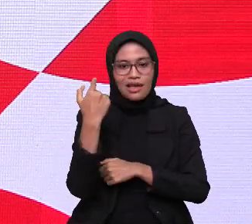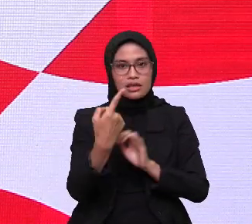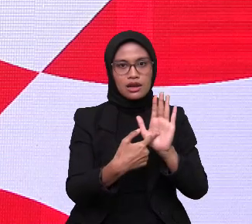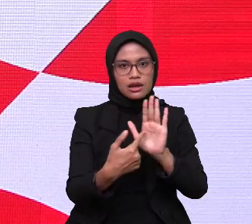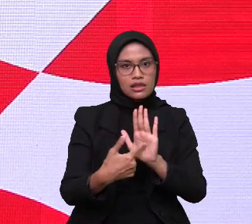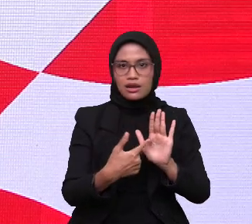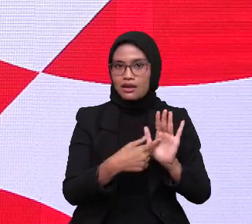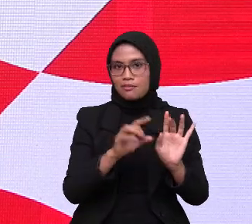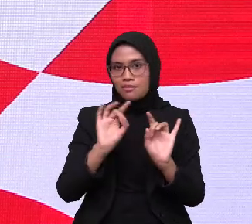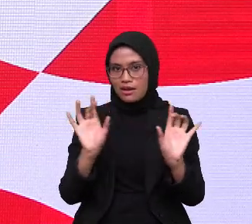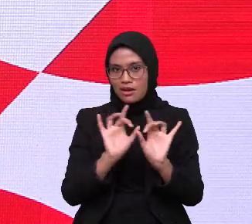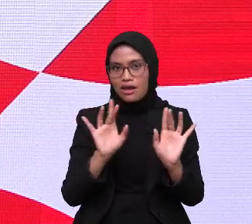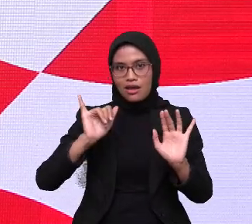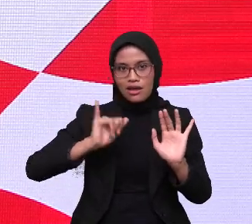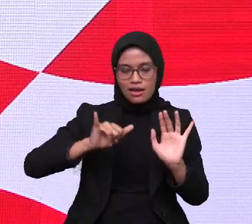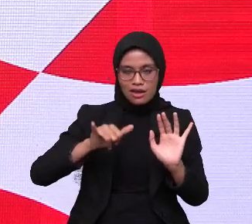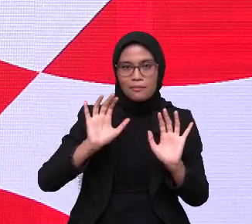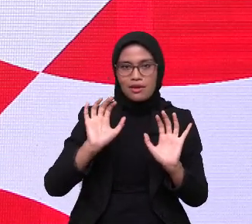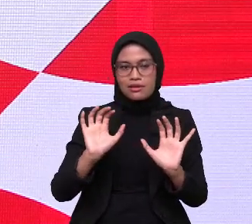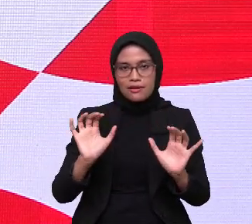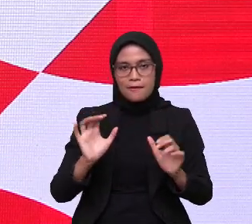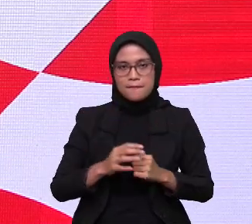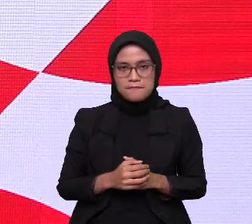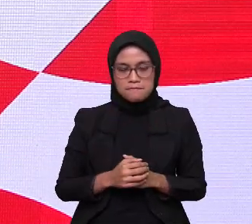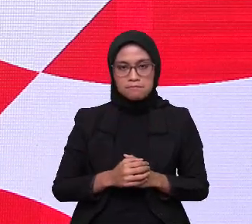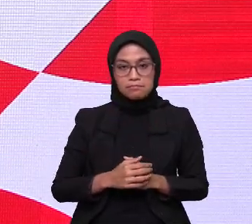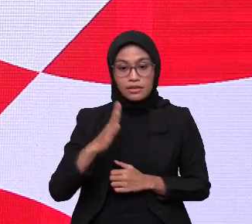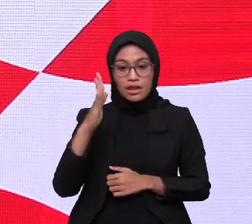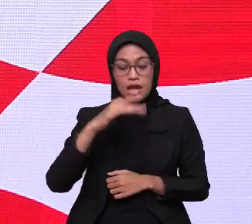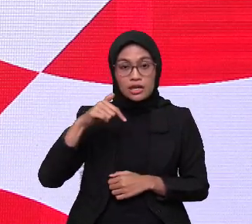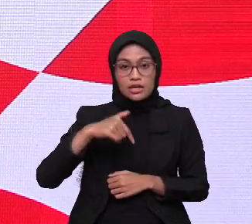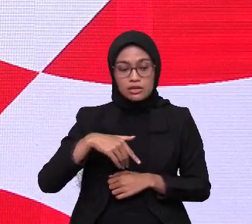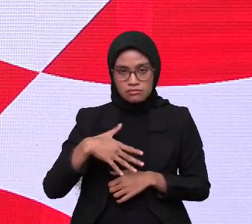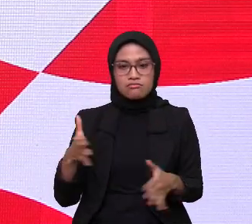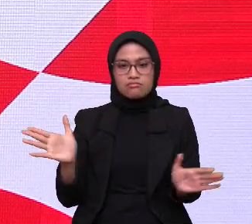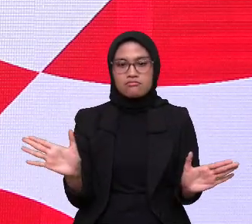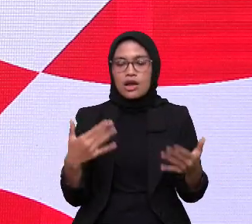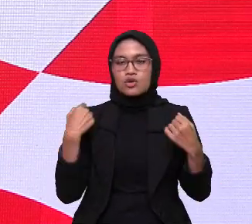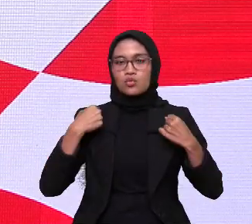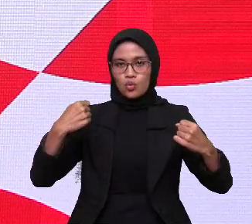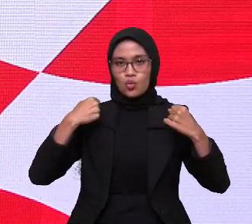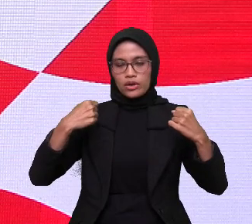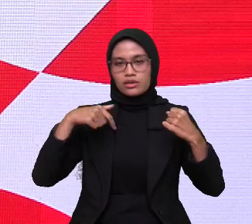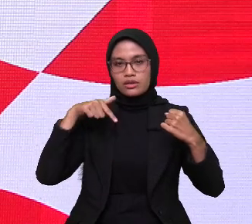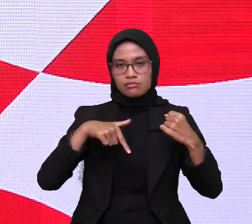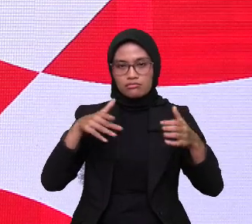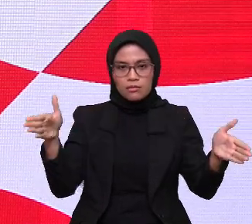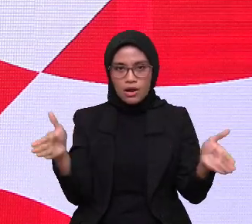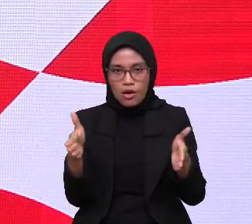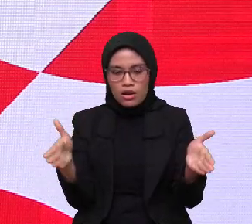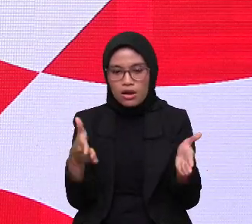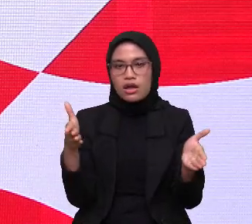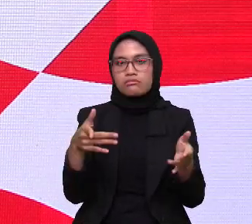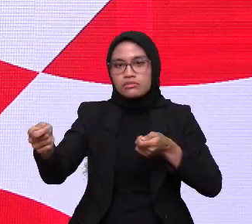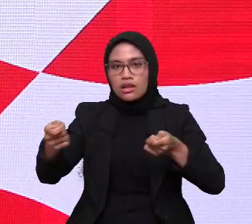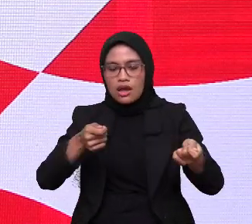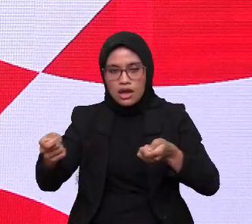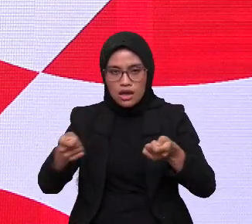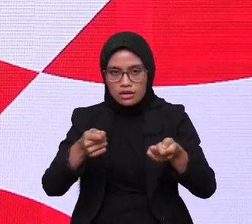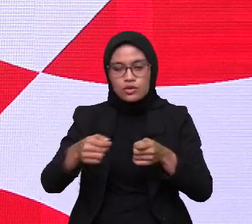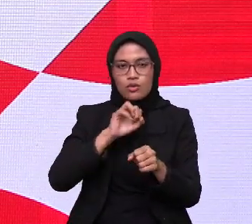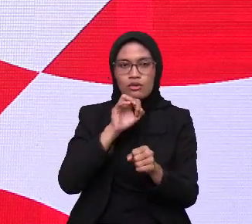tadi hal ini juga diiringi dengan bangkit lebih kuat pada kapasitas penanganan konflik 19 dari mulai kapasitas